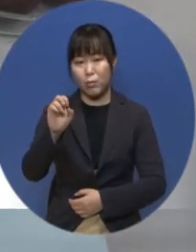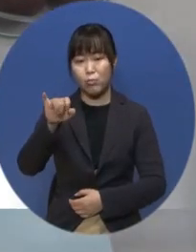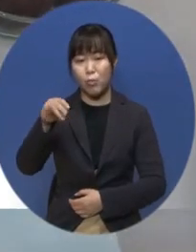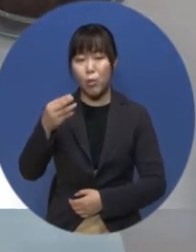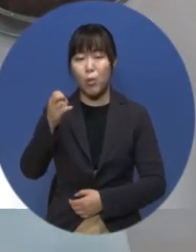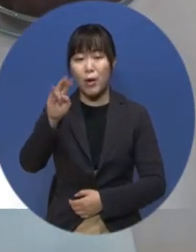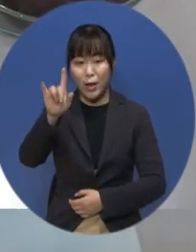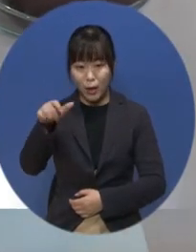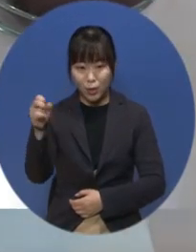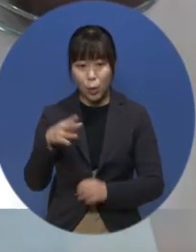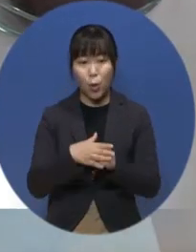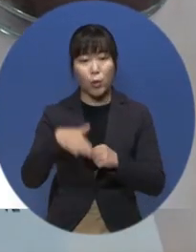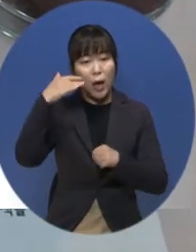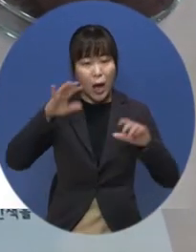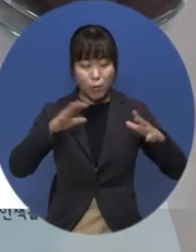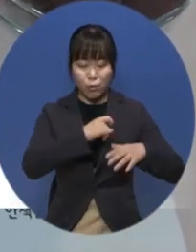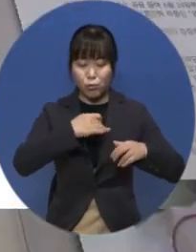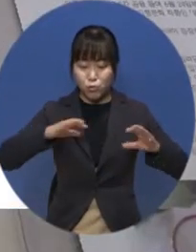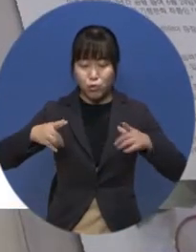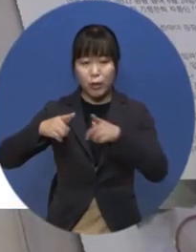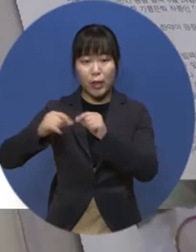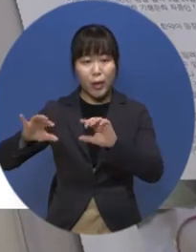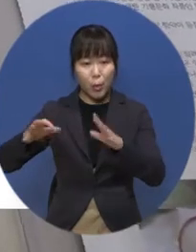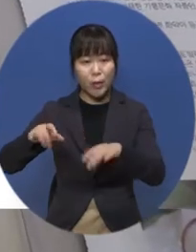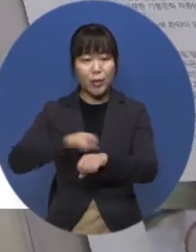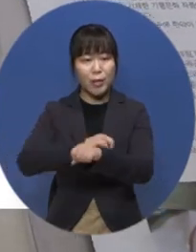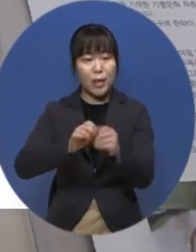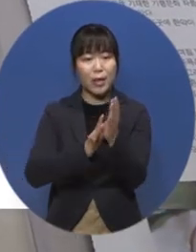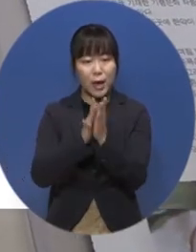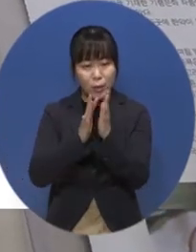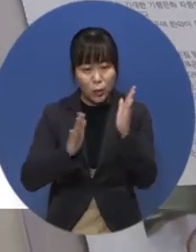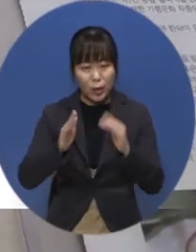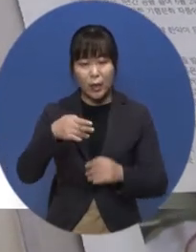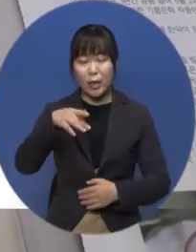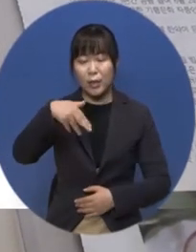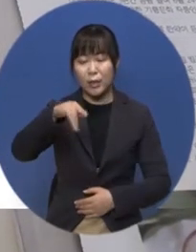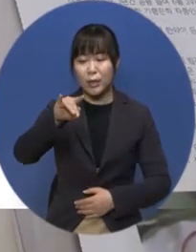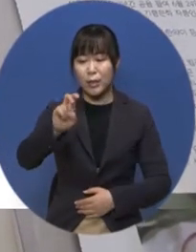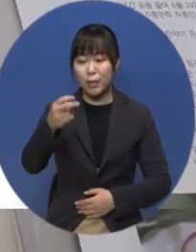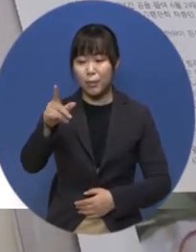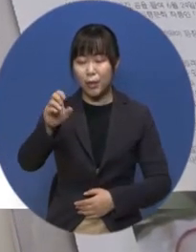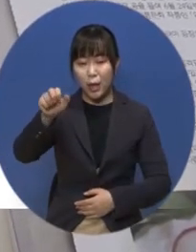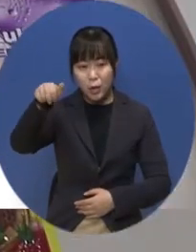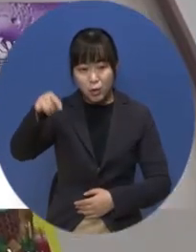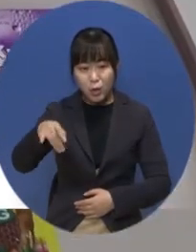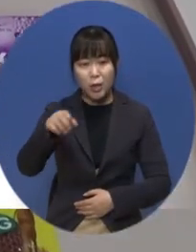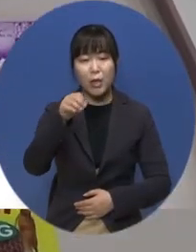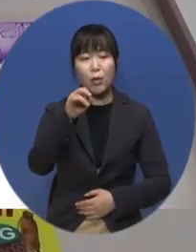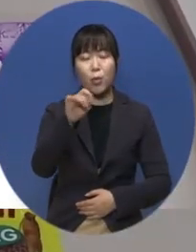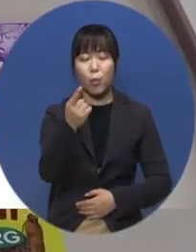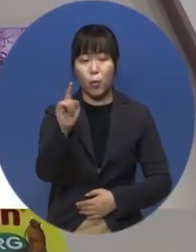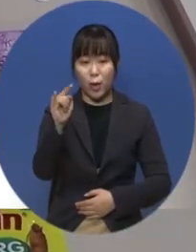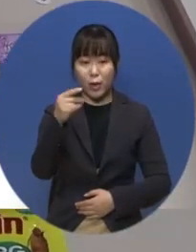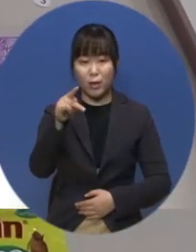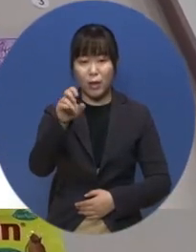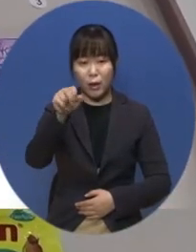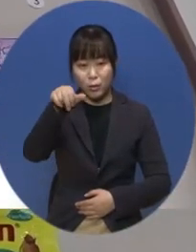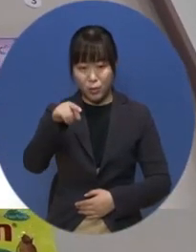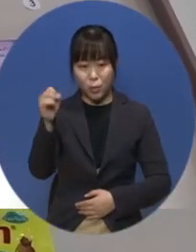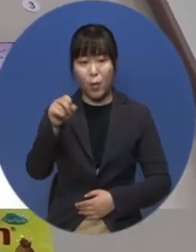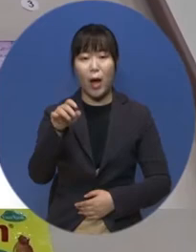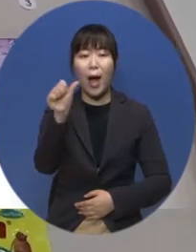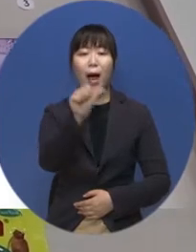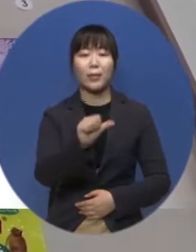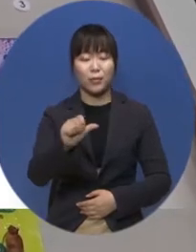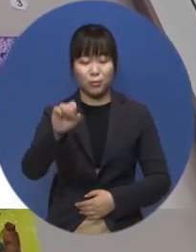우리나라와 중국 일본의 흑산 작 회인 참 단기 외 단기 그리고 아시아와